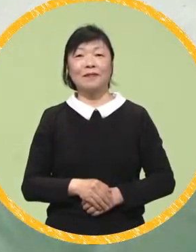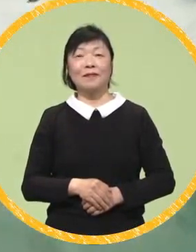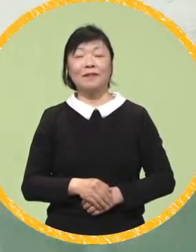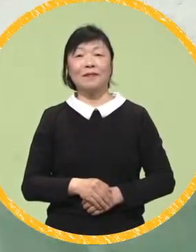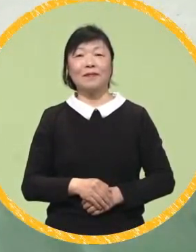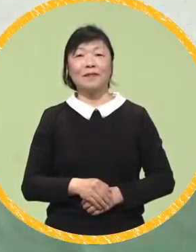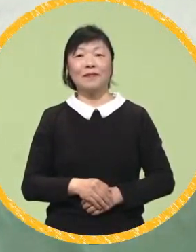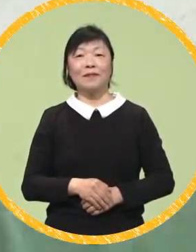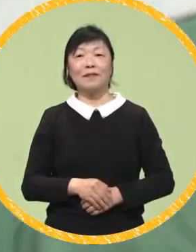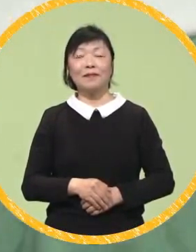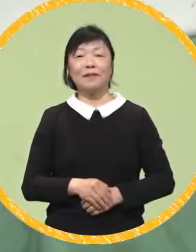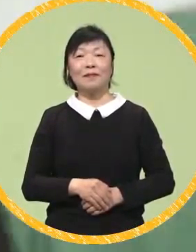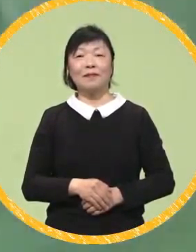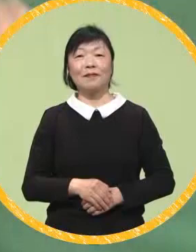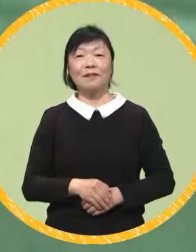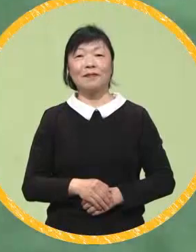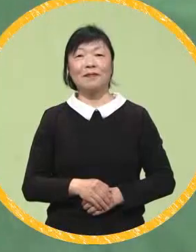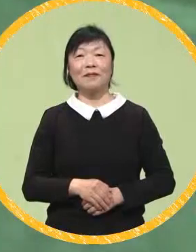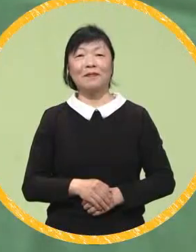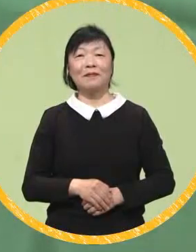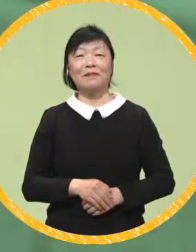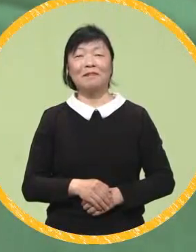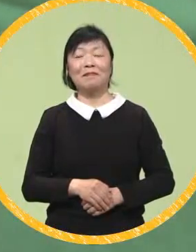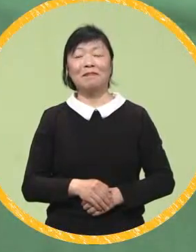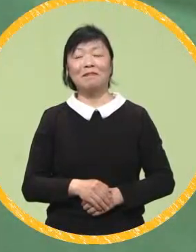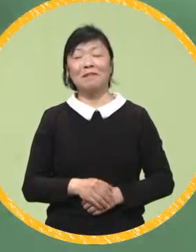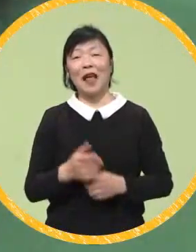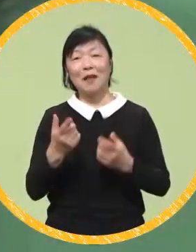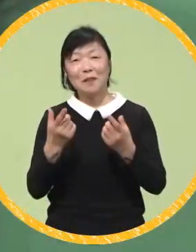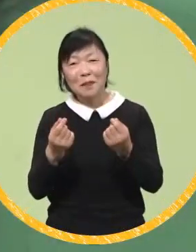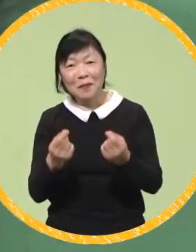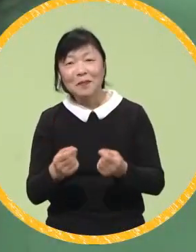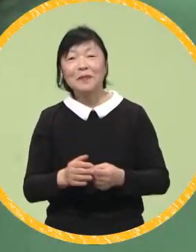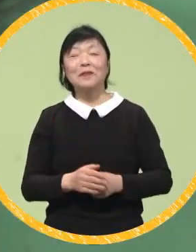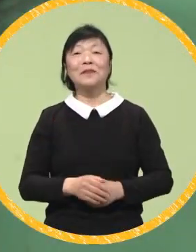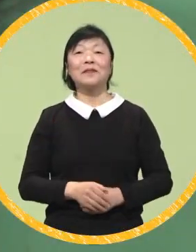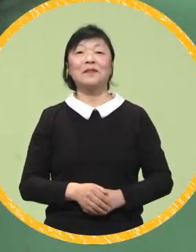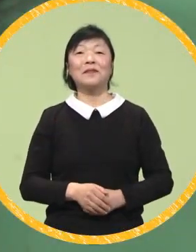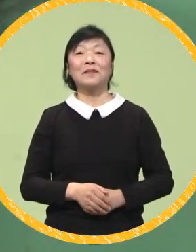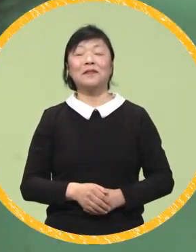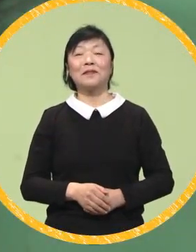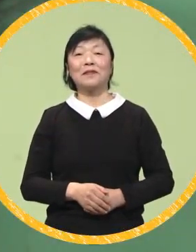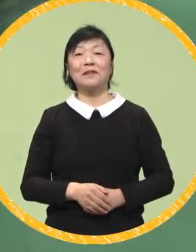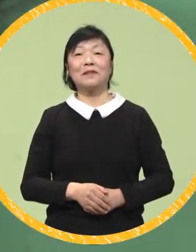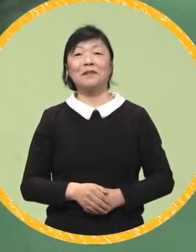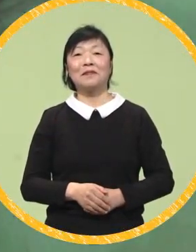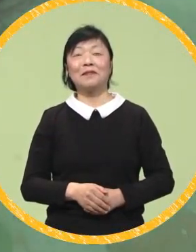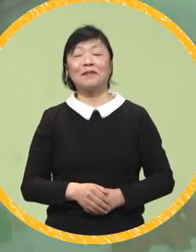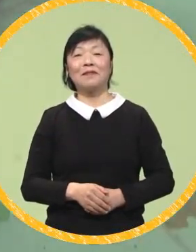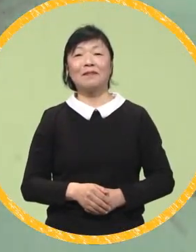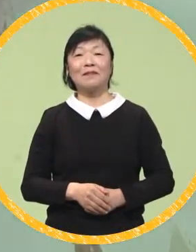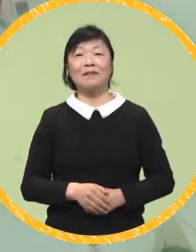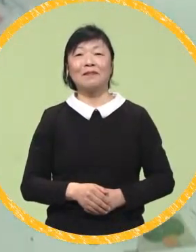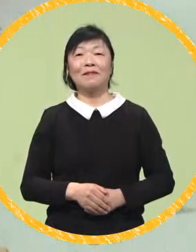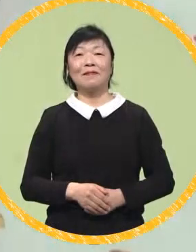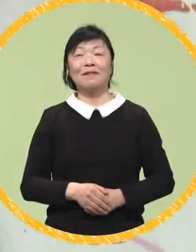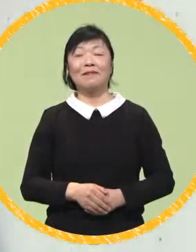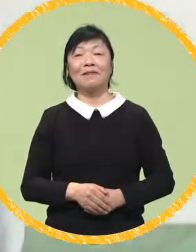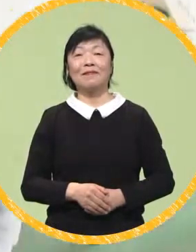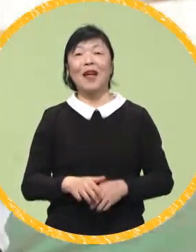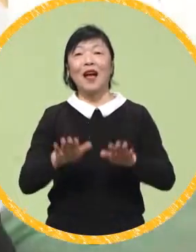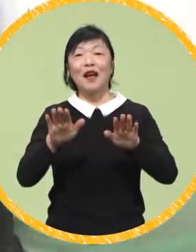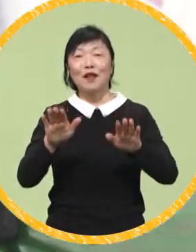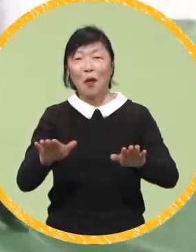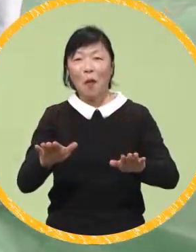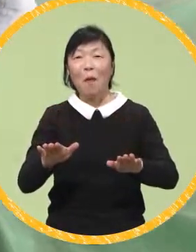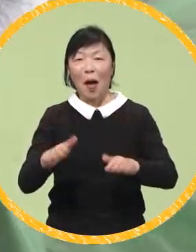そっかあるんだろうなあっはいいやー今日